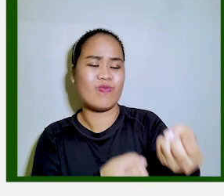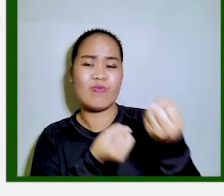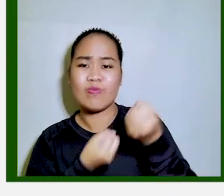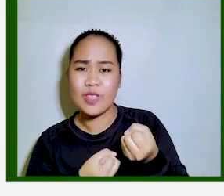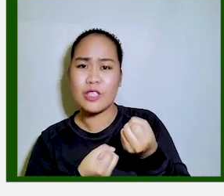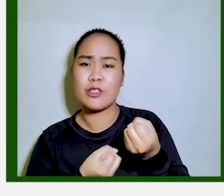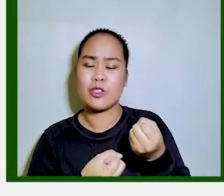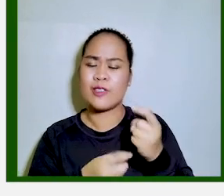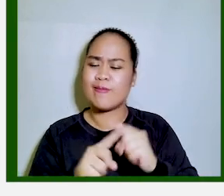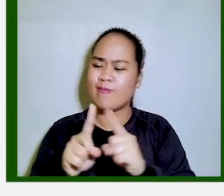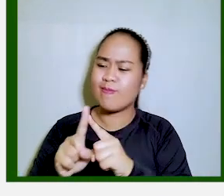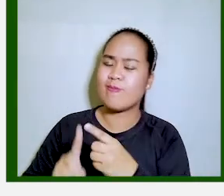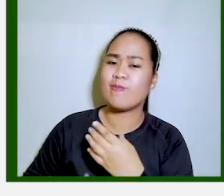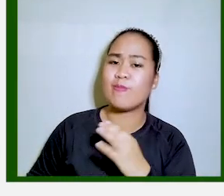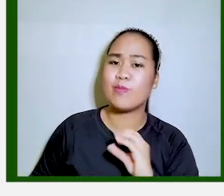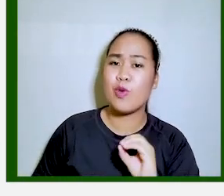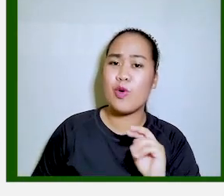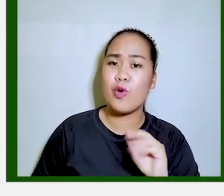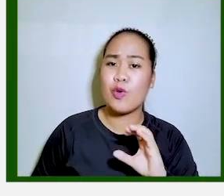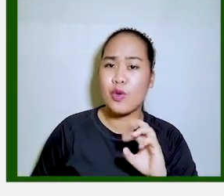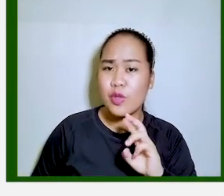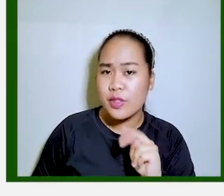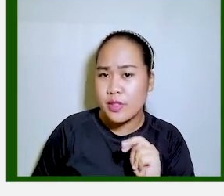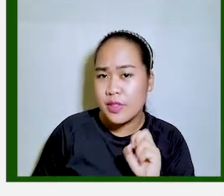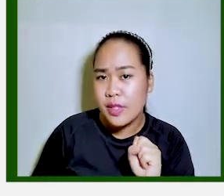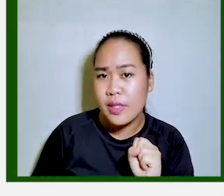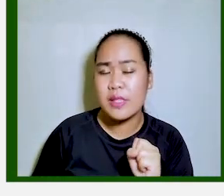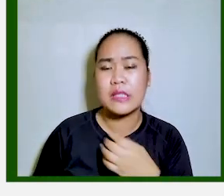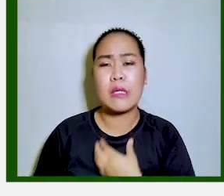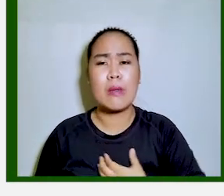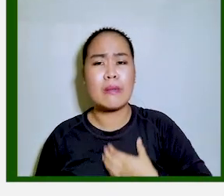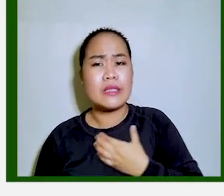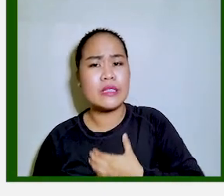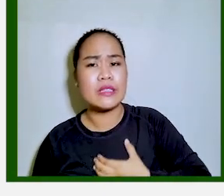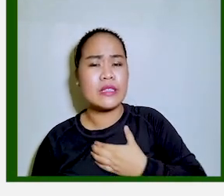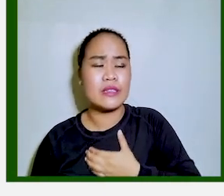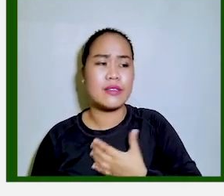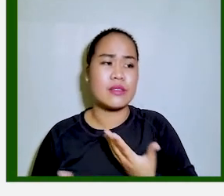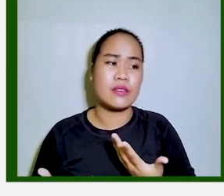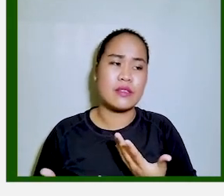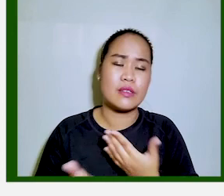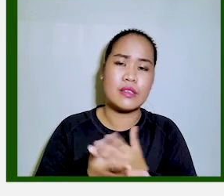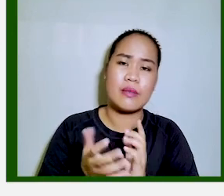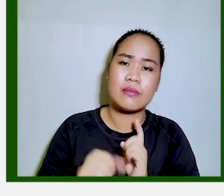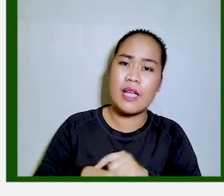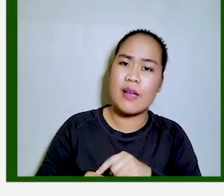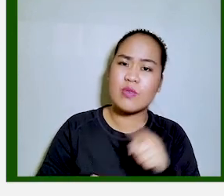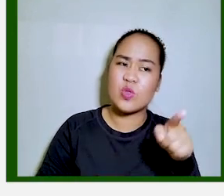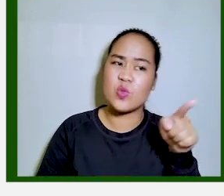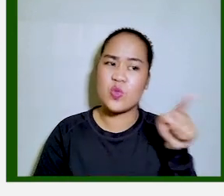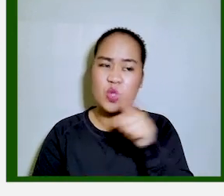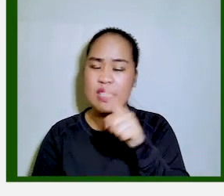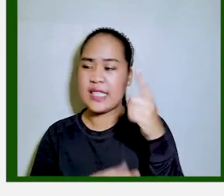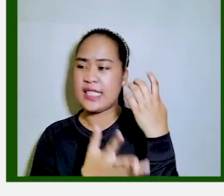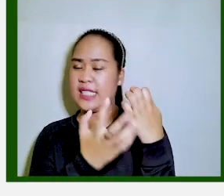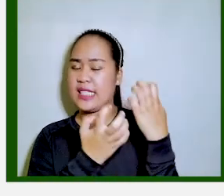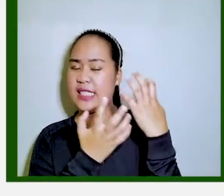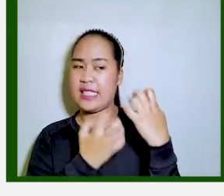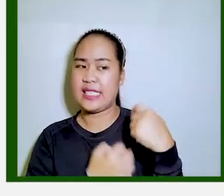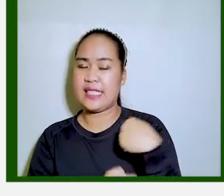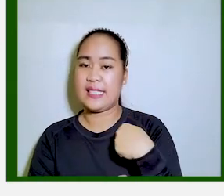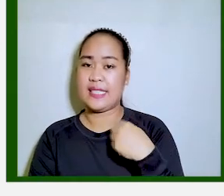mga concerns, sa inyong mga complaints, 'di ba? Kung minsan nagagalit na kayo sa amin, 'di ba? Pasensya na po.